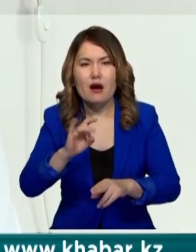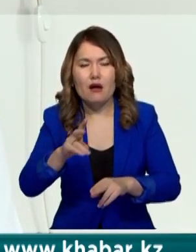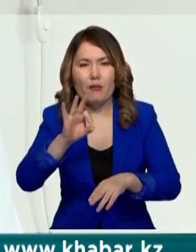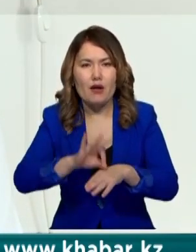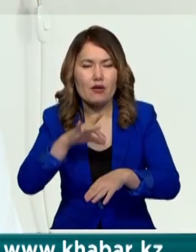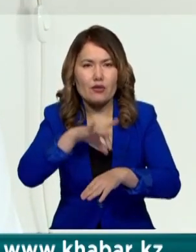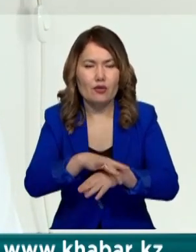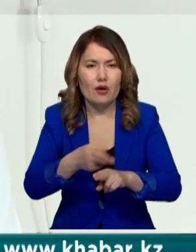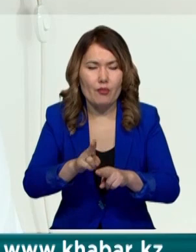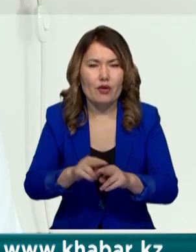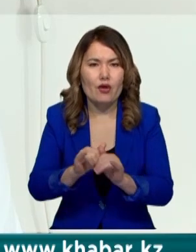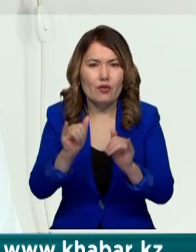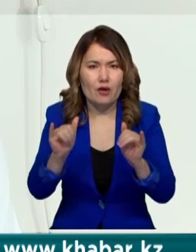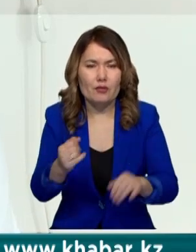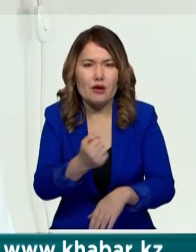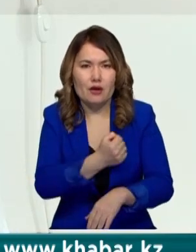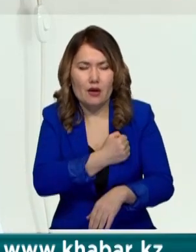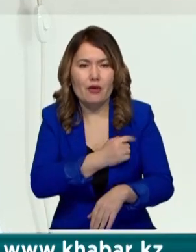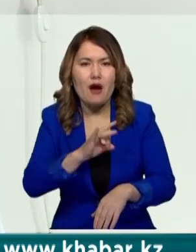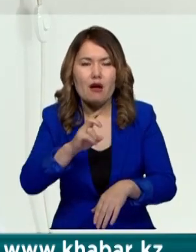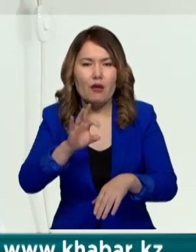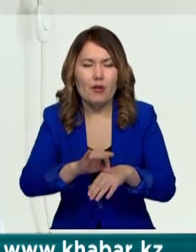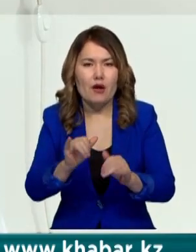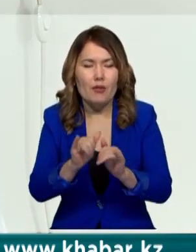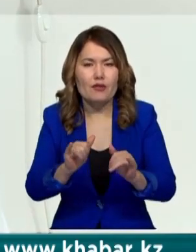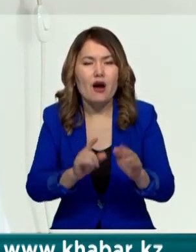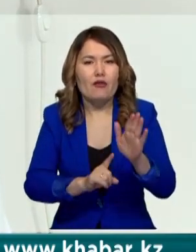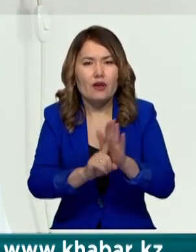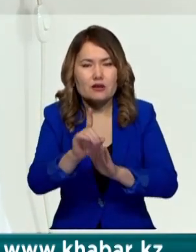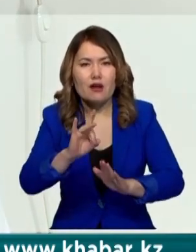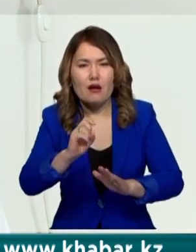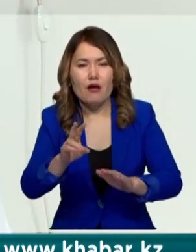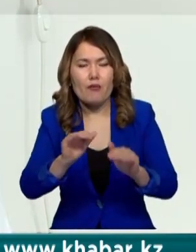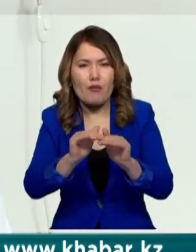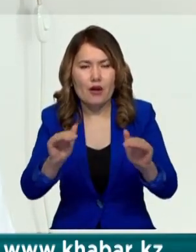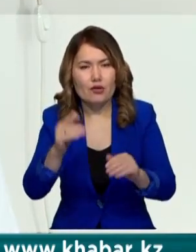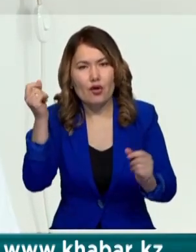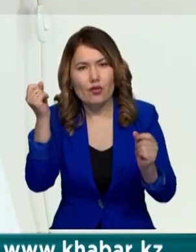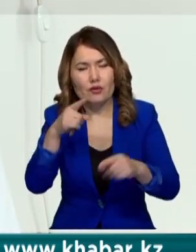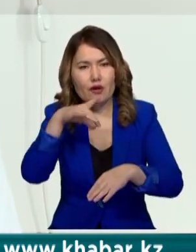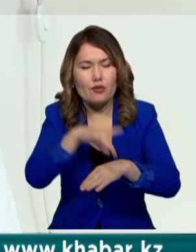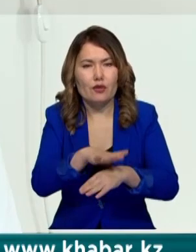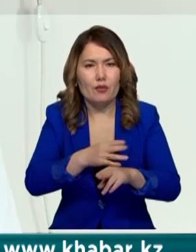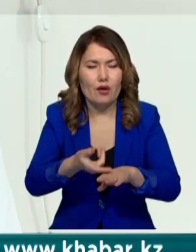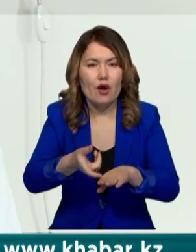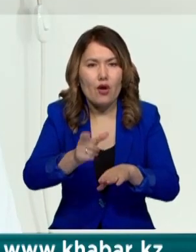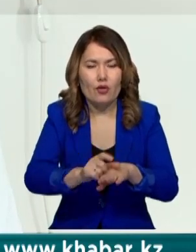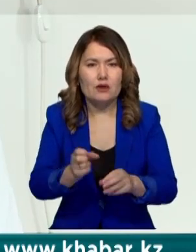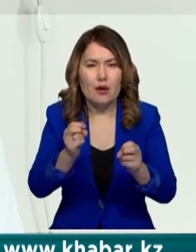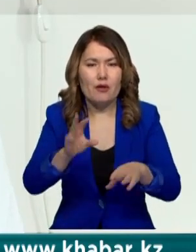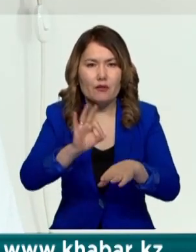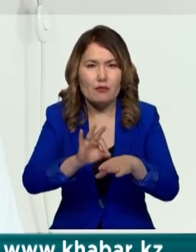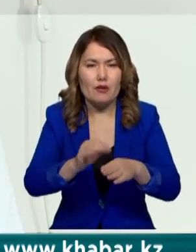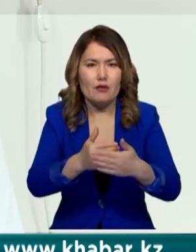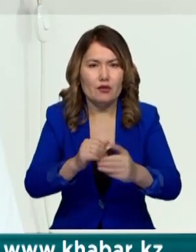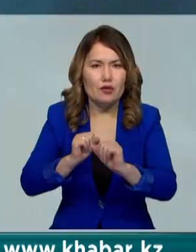Өкінішке орай өсім бар. Бұл бір жағынан ауруды бас кезінде анықтай алғанымыздың нәтижесі. Яғни қауіпті дертке қарсы тұру мүмкіндігі